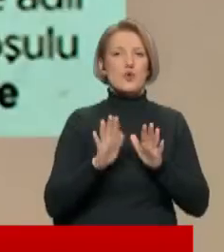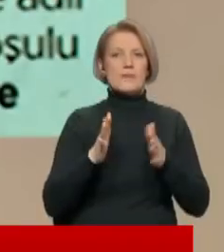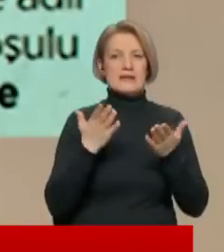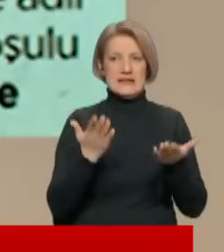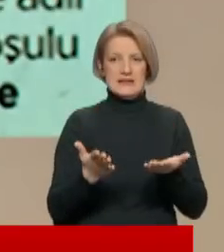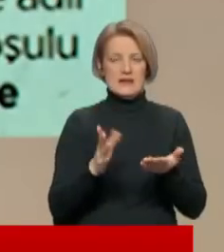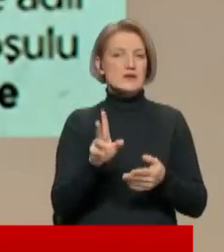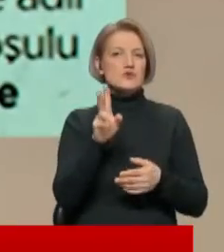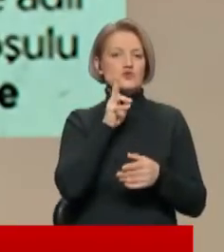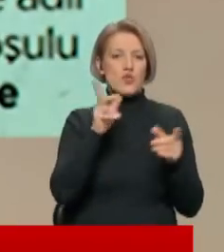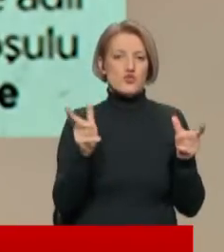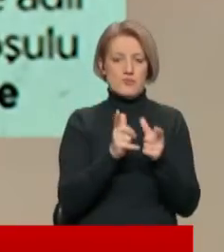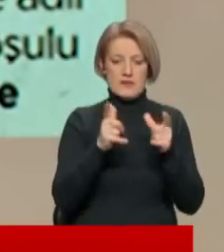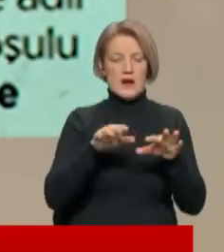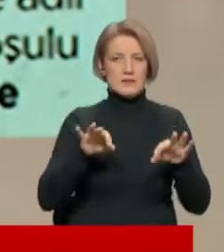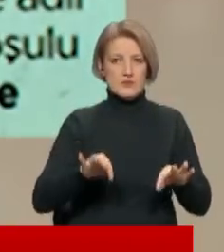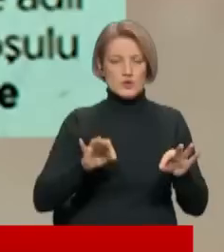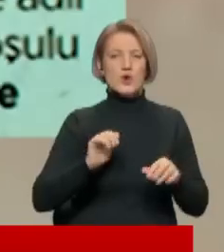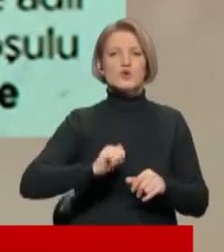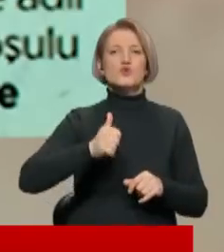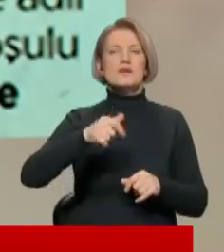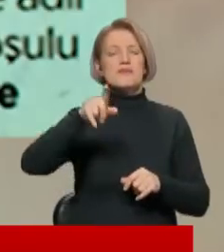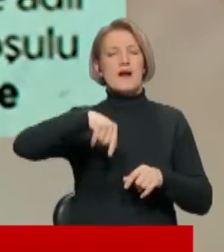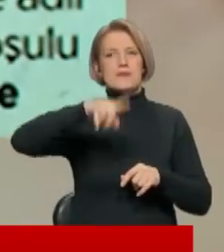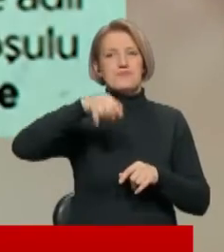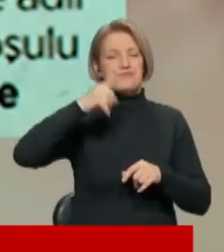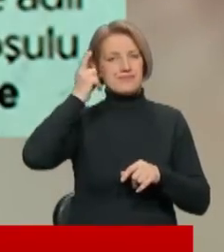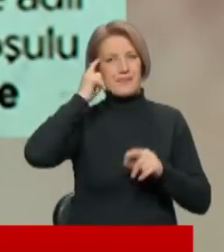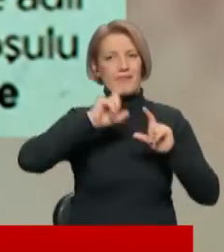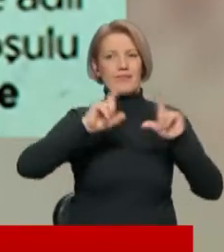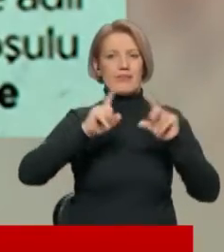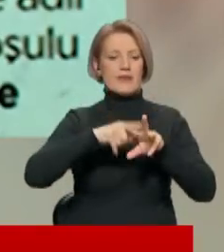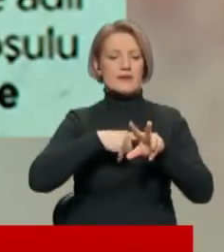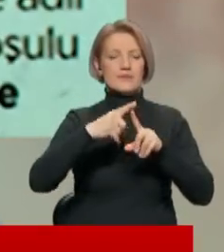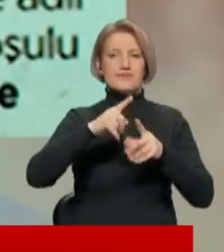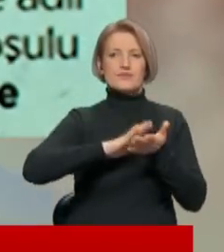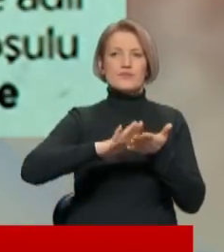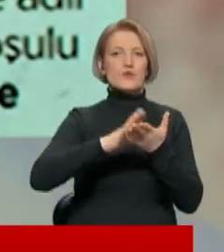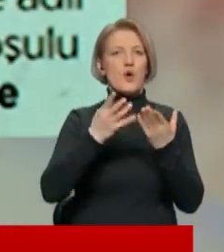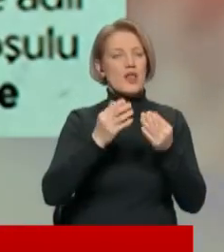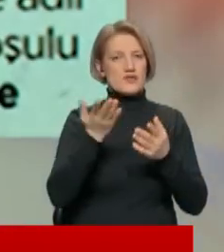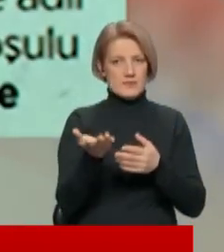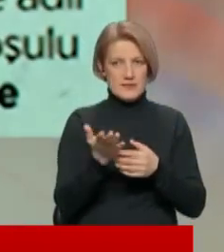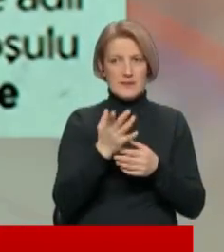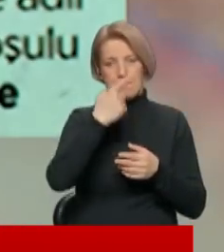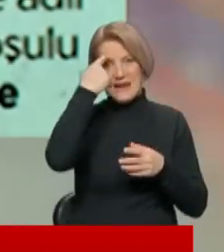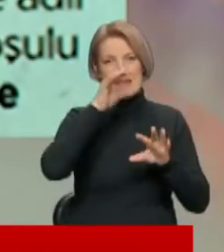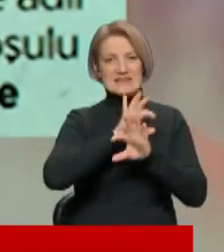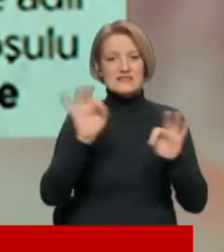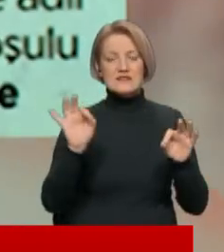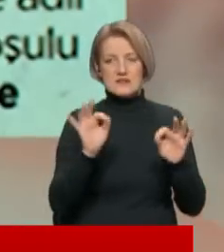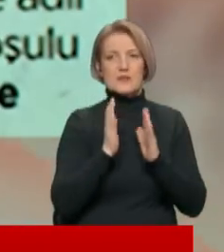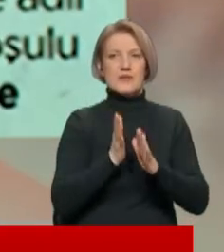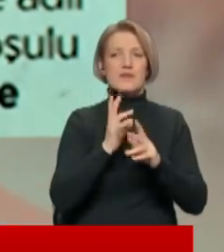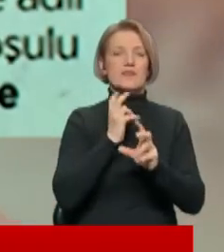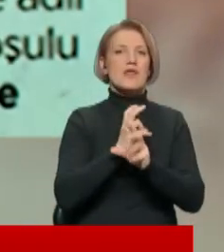son kabine toplantısı bugün ve gündemin ana başlıklarından birinin EYT düzenlemesi olacağı belirtiliyor ancak belirsizlikler sürüyor